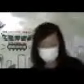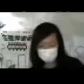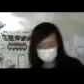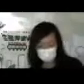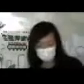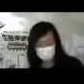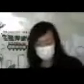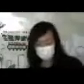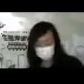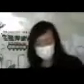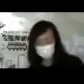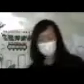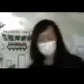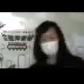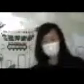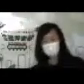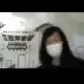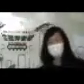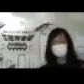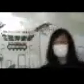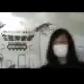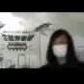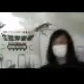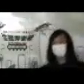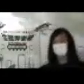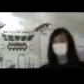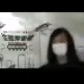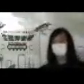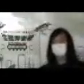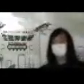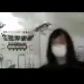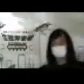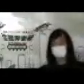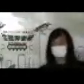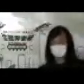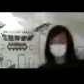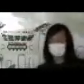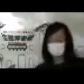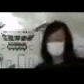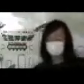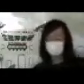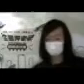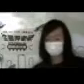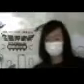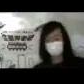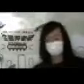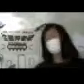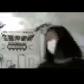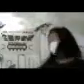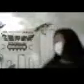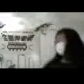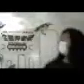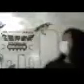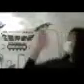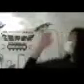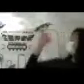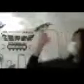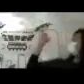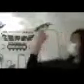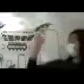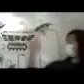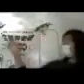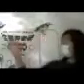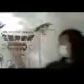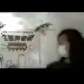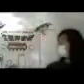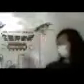生活嘅好處啦。咁我哋一齊咧喺好好享受一下呢一個嘅景色咁樣嘅。我哋都見到啦，